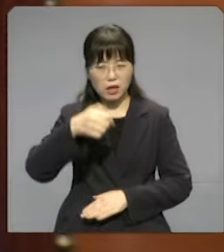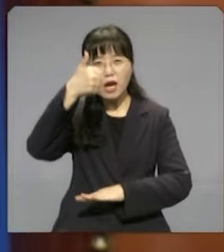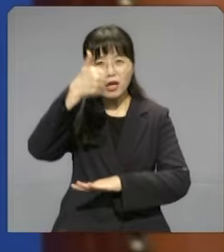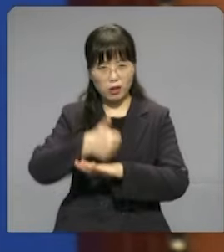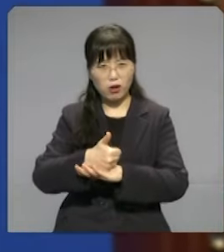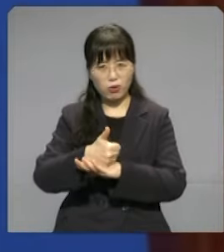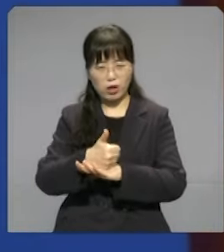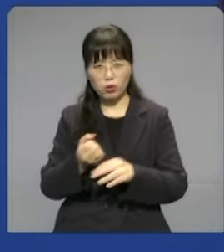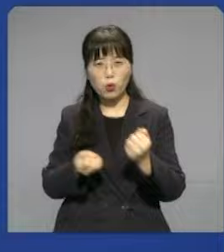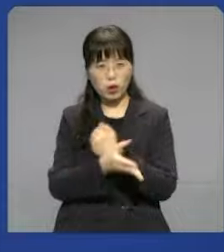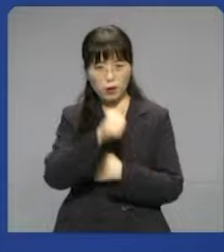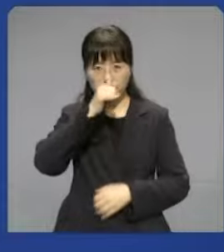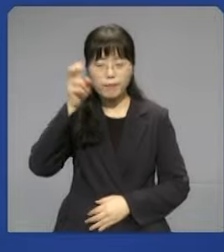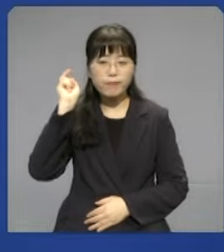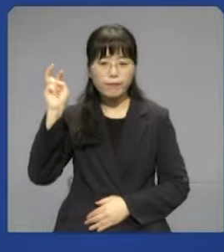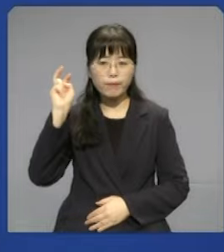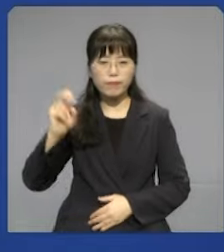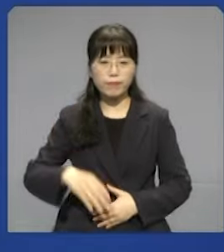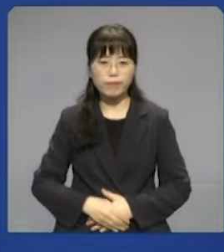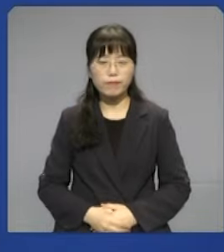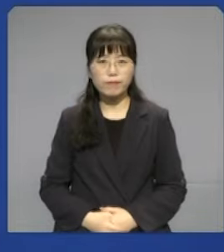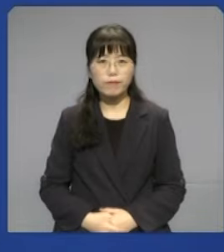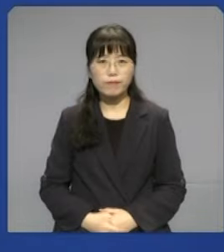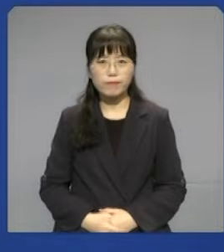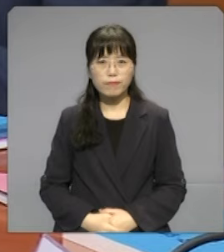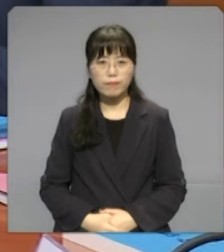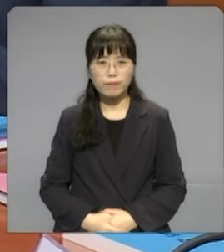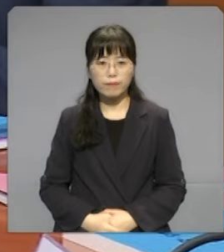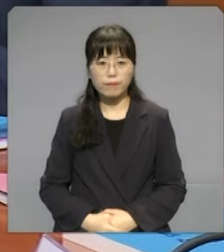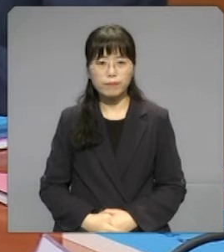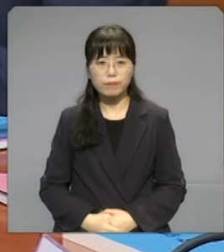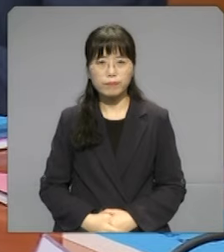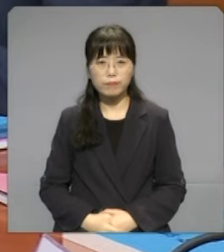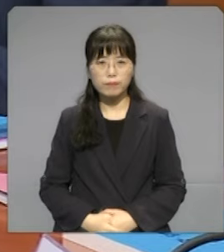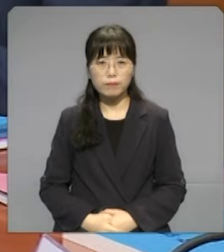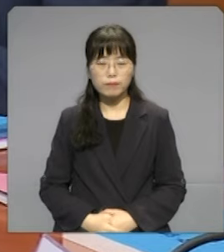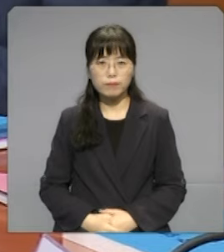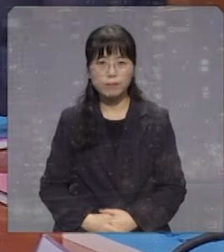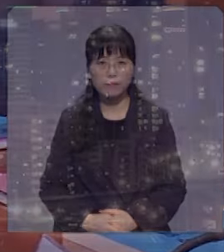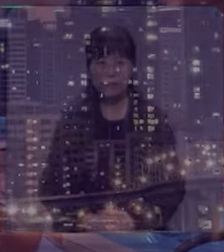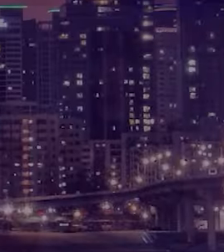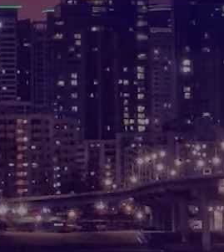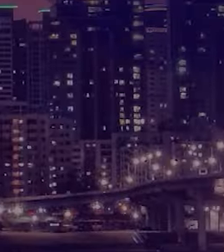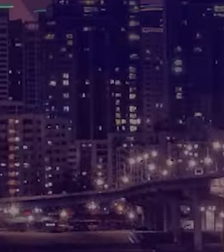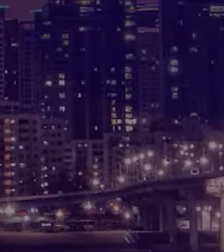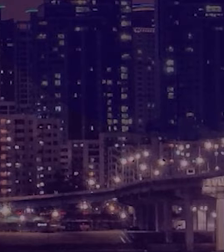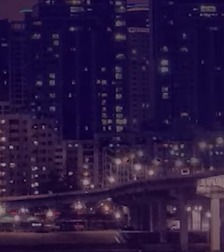결과에도 상당한 영향을 미칠 것으로 전망됩니다. OBS 뉴스 유은총입니다.